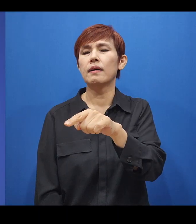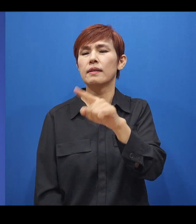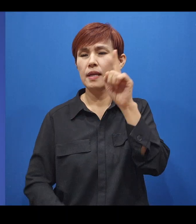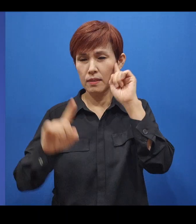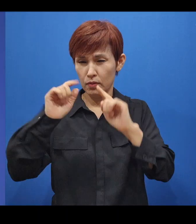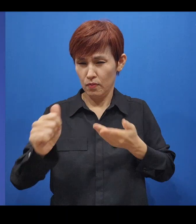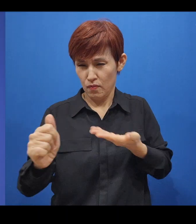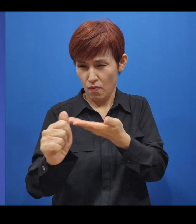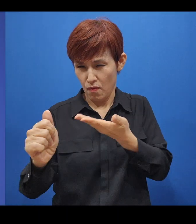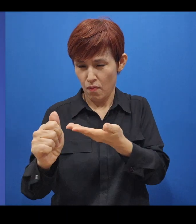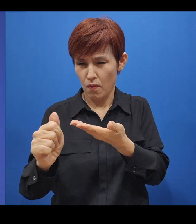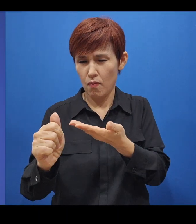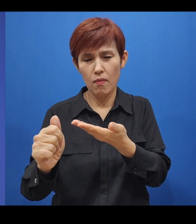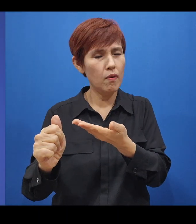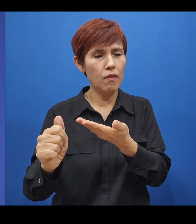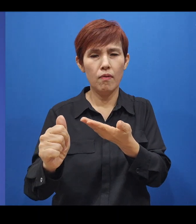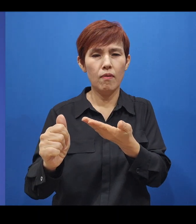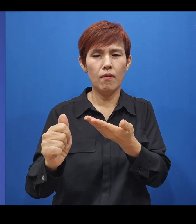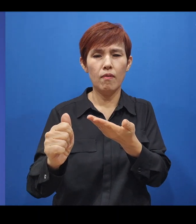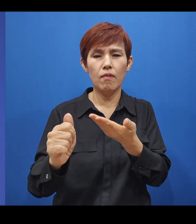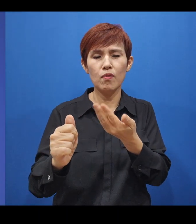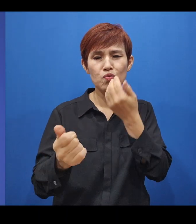바다에 던져줘야 돼요.